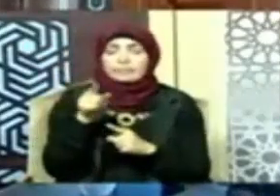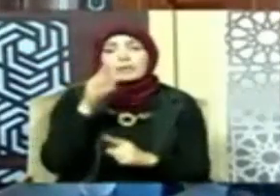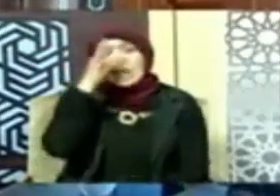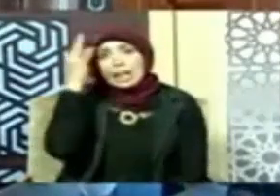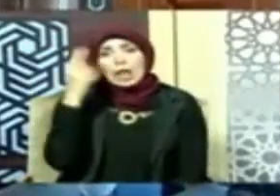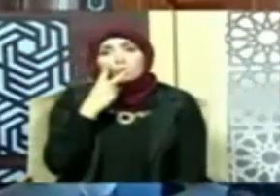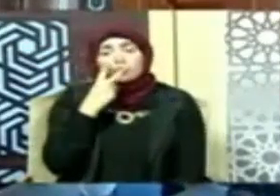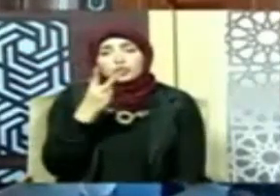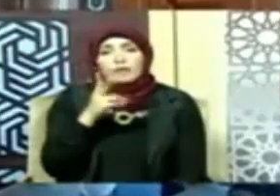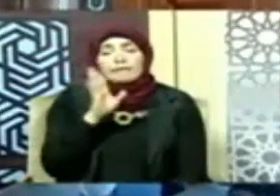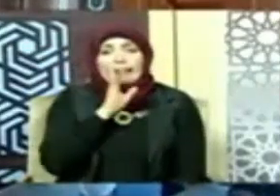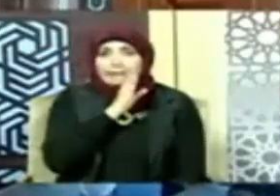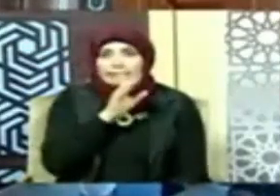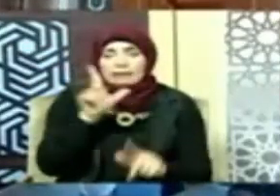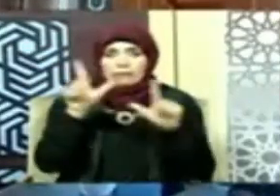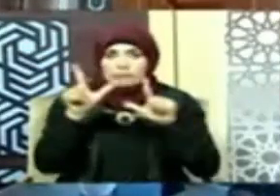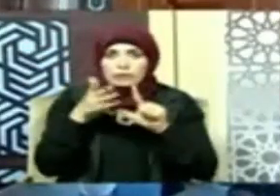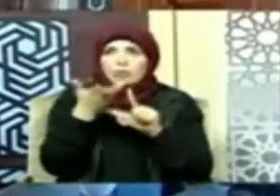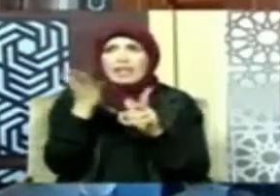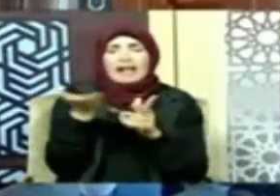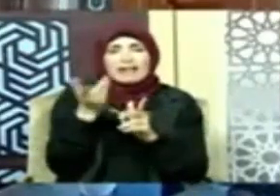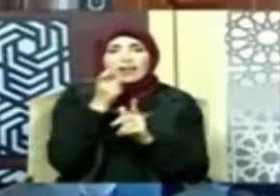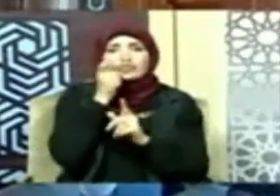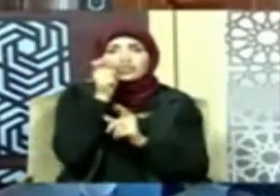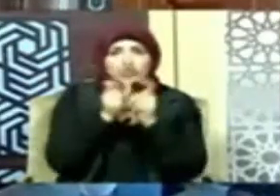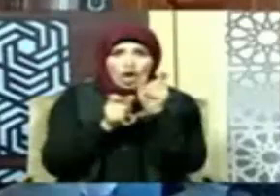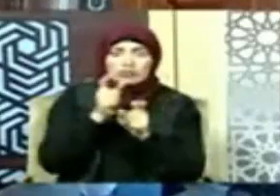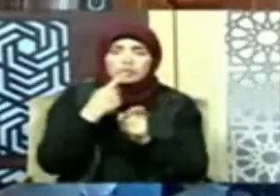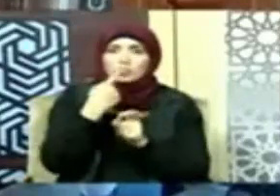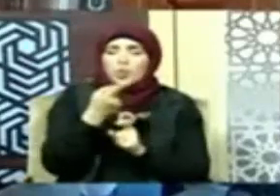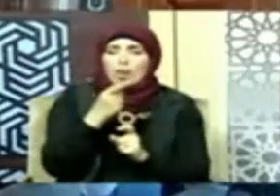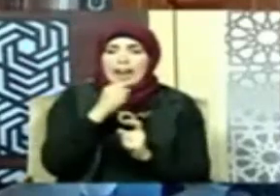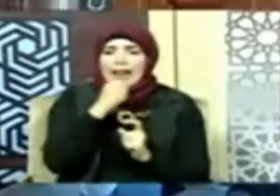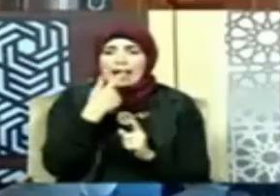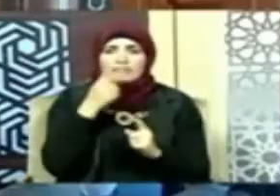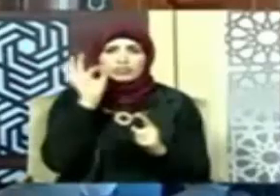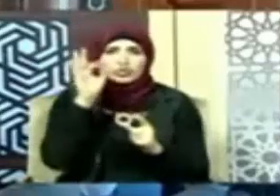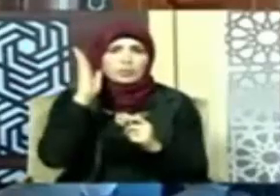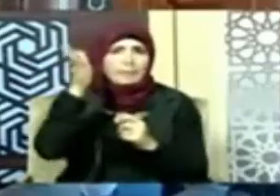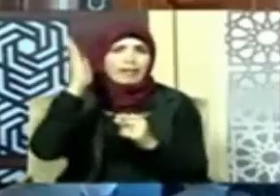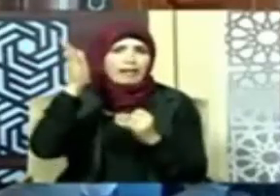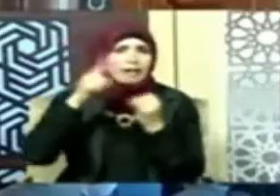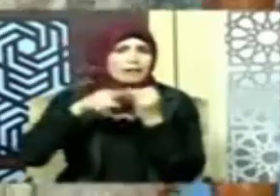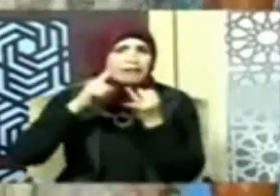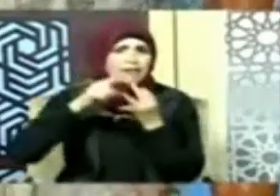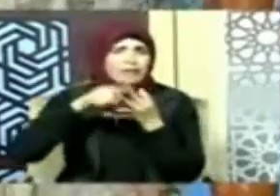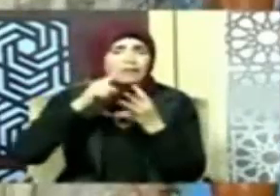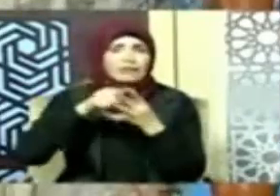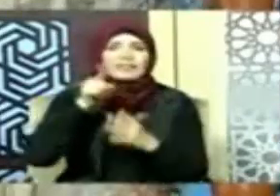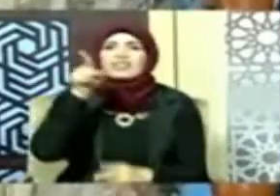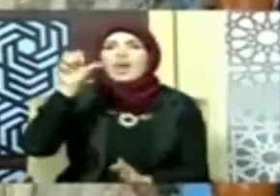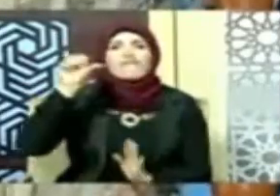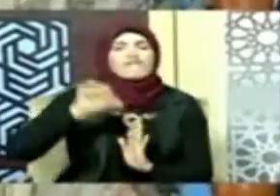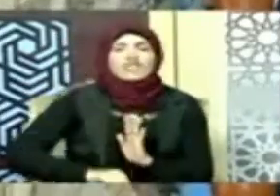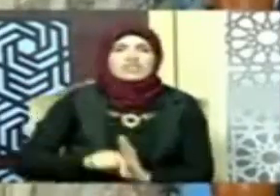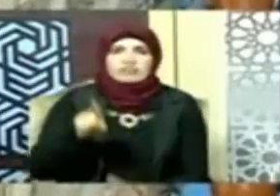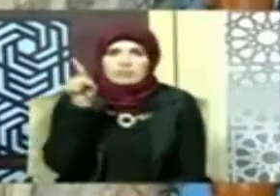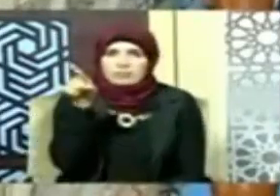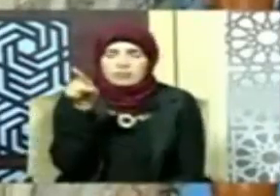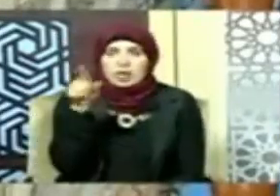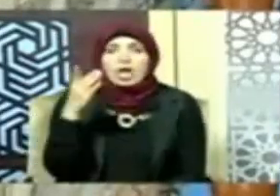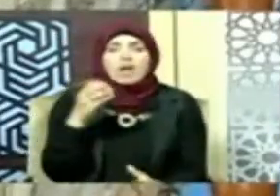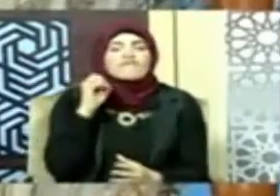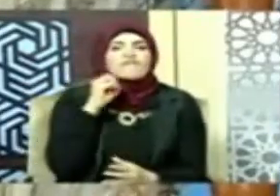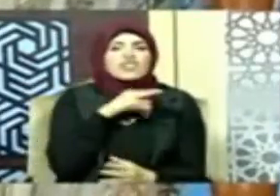سبابا طعانا في الأعراض فهذا شخص فاسق،